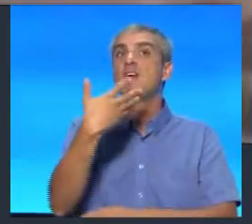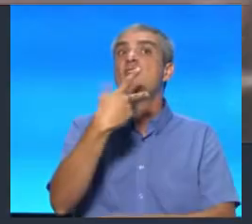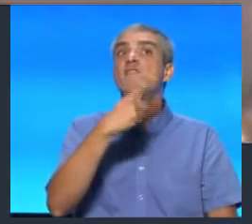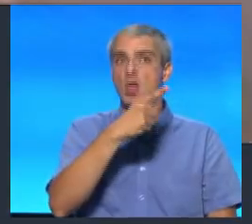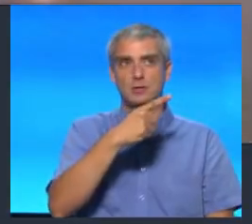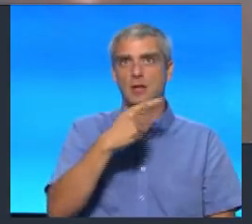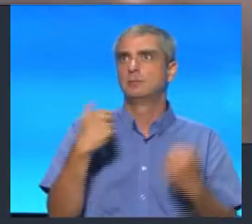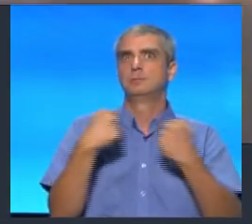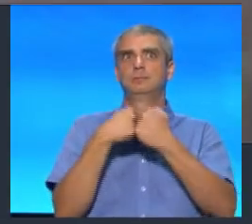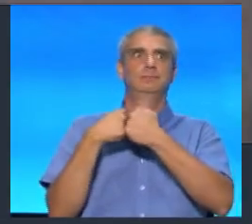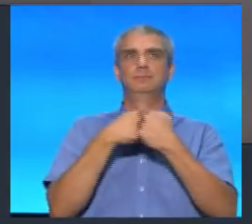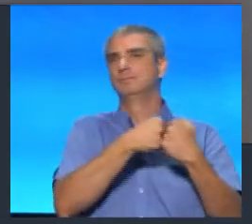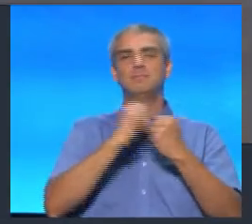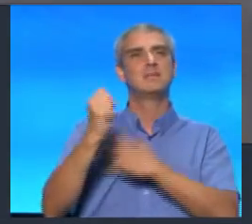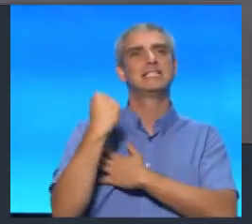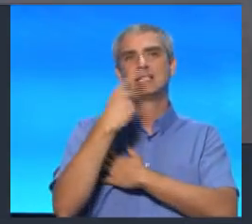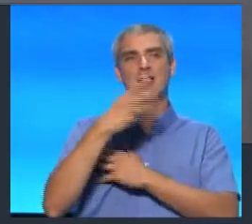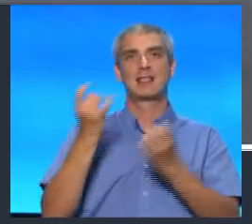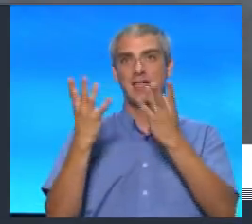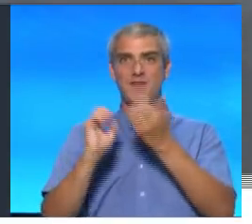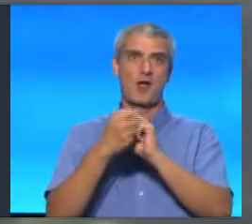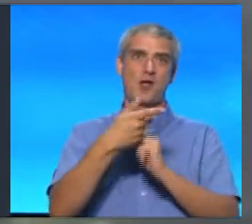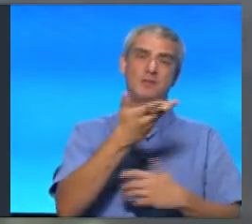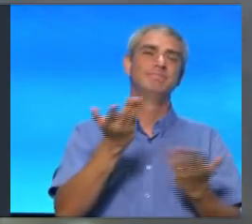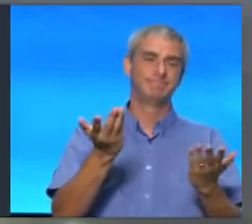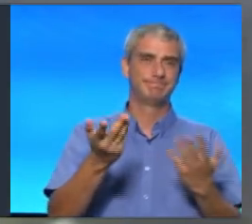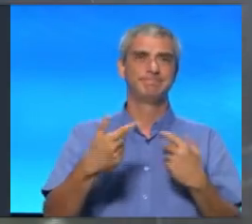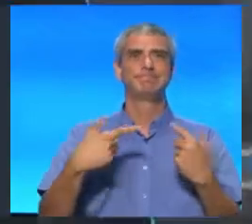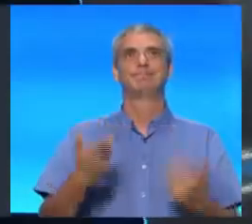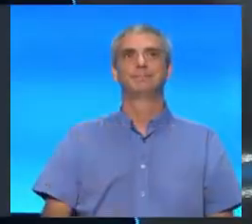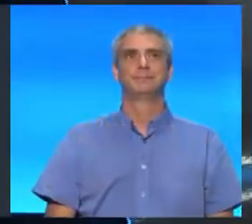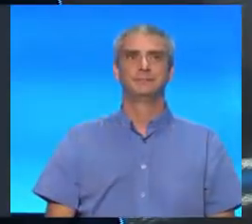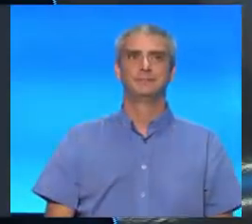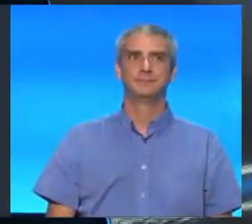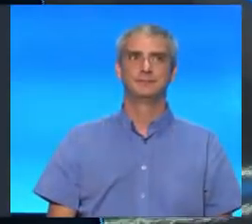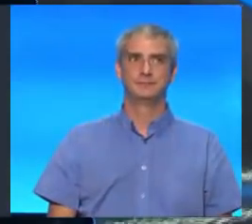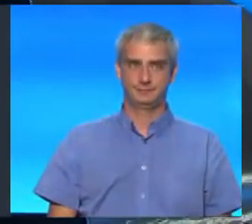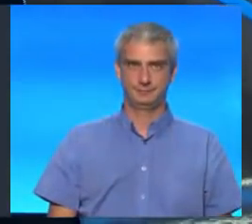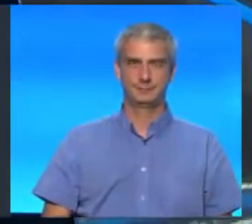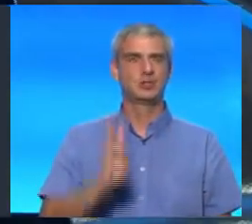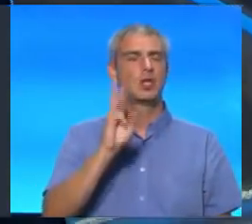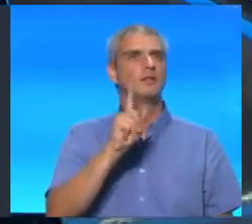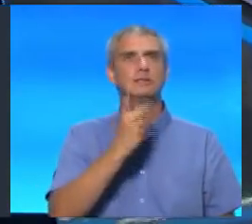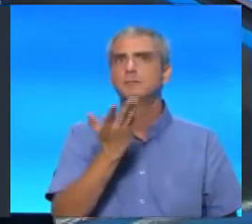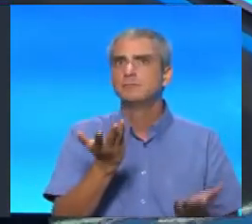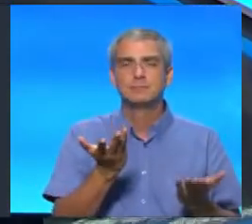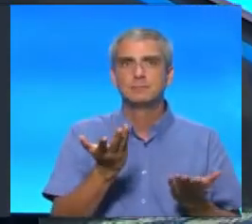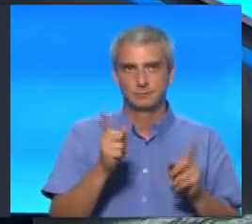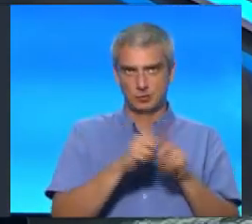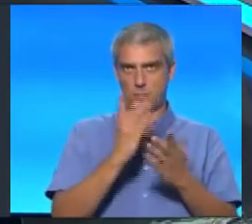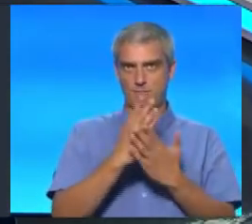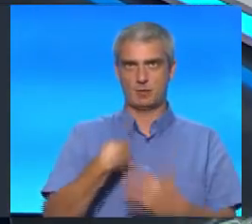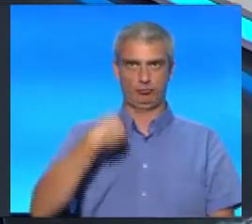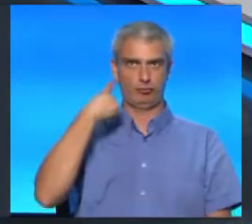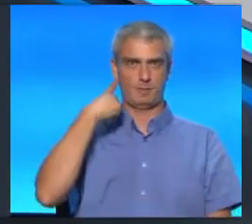הטבע, הקרב הגדול מתחיל עכשיו. נתן גוטמן בפלורידה. שרון וקסלר, אנחנו איתך, וכמו ששמענו